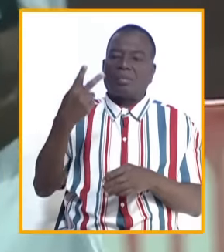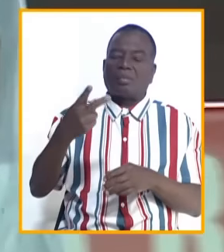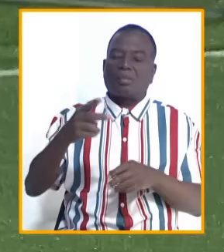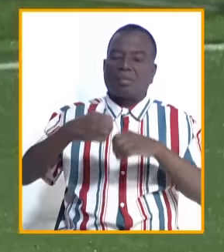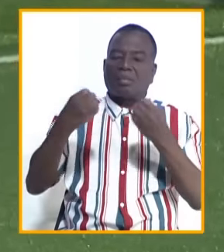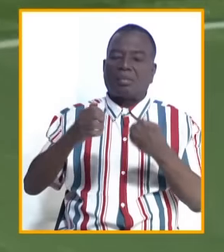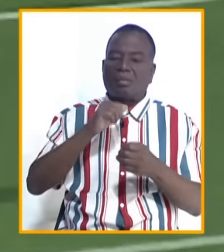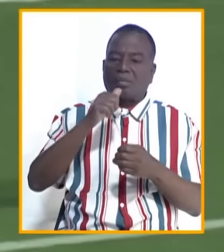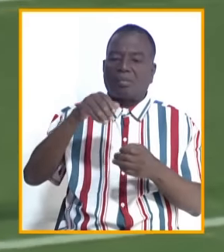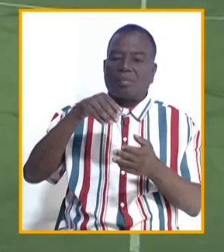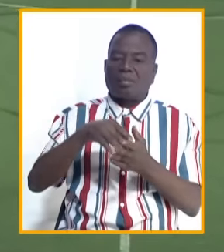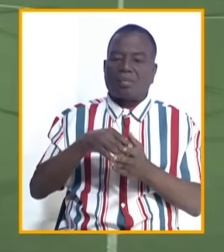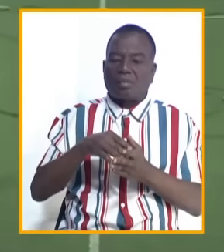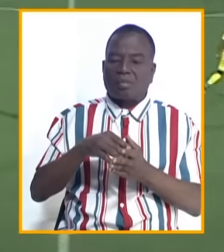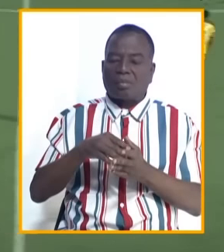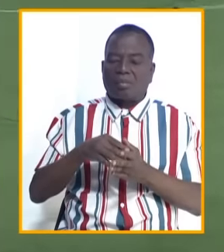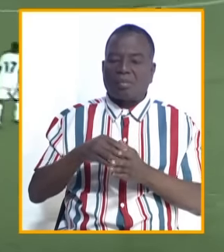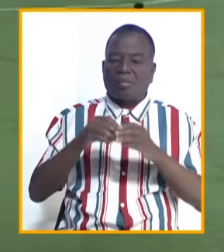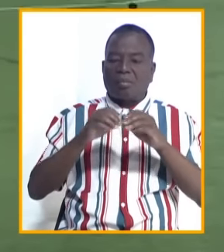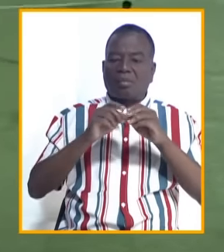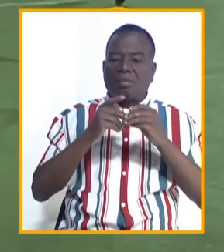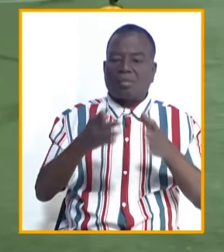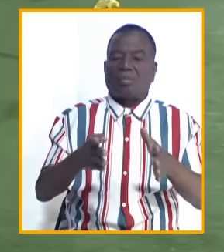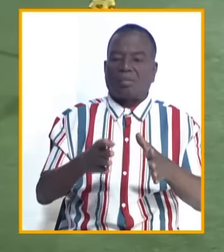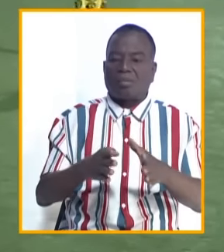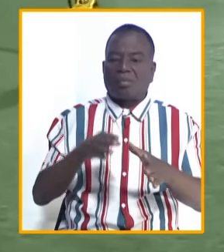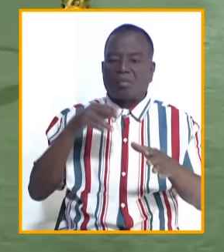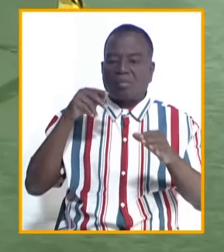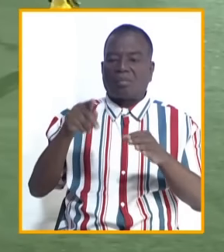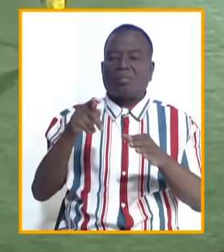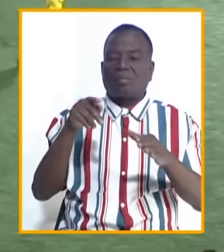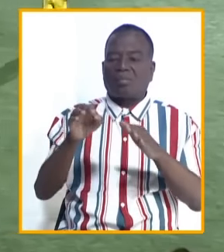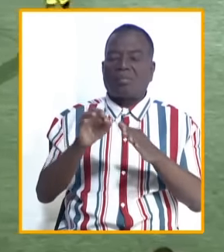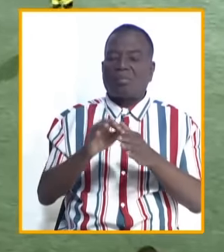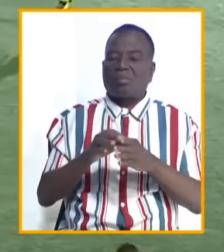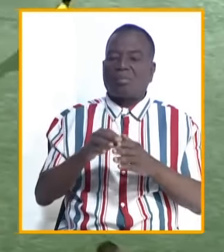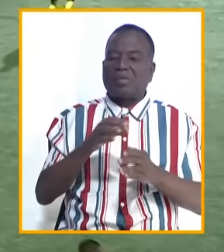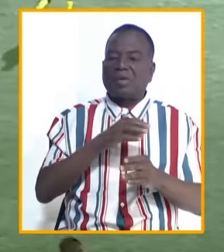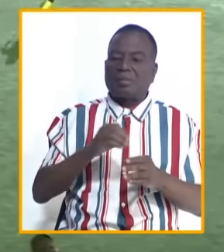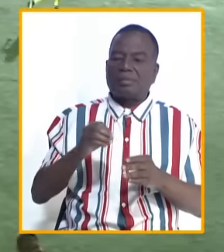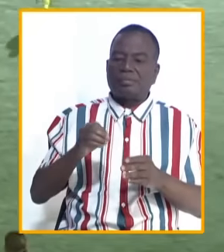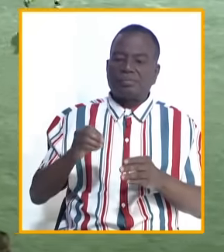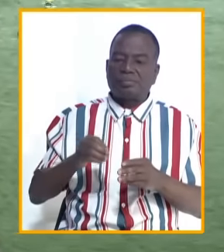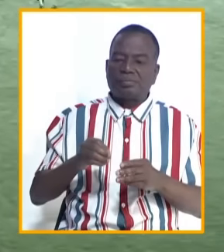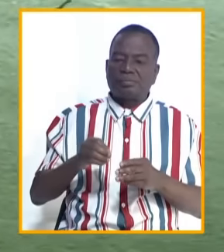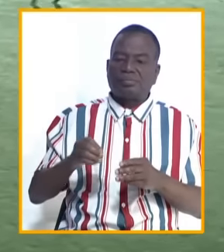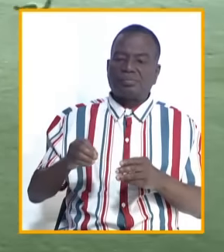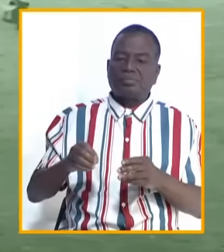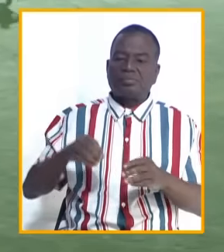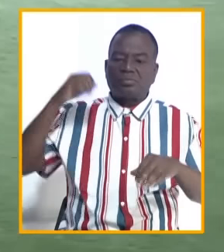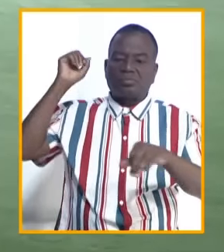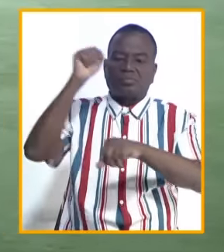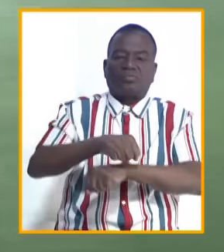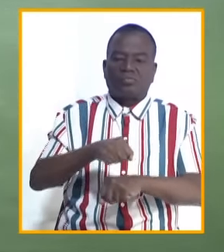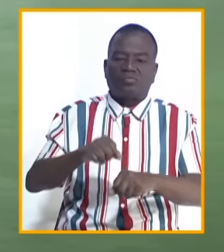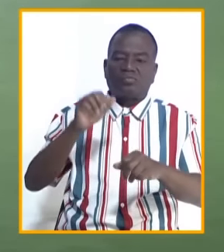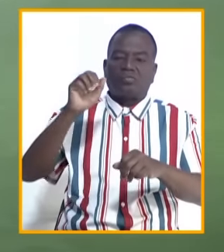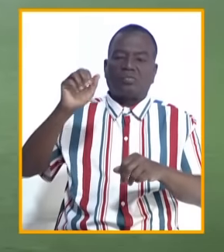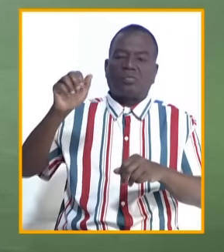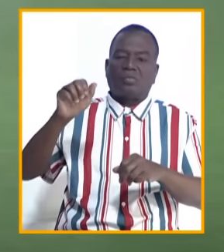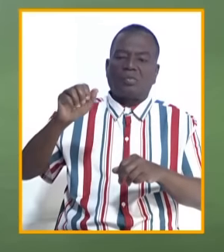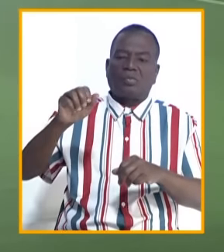Le FC San Pedro et la FAD du plateau sont les deux équipes qui n'ont pas encore perdu de points en ce début de saison. Les académiciens du plateau ont